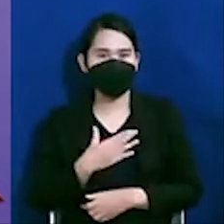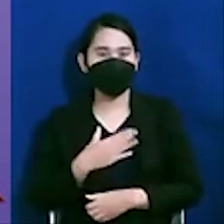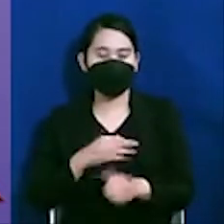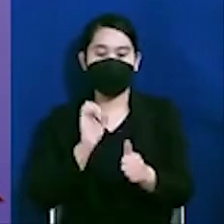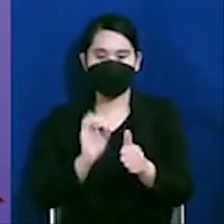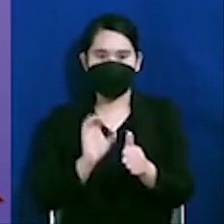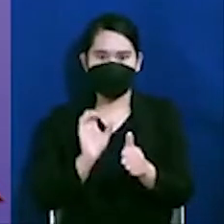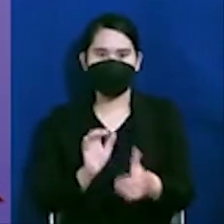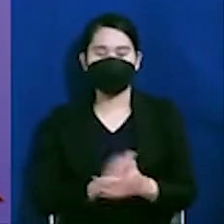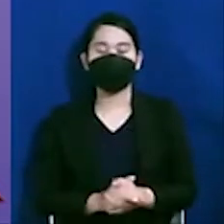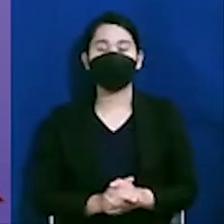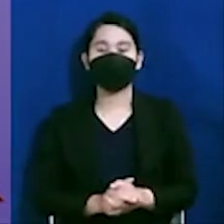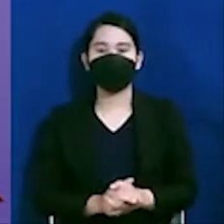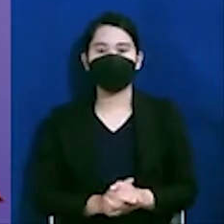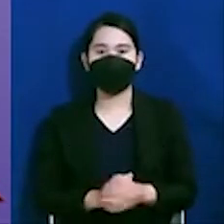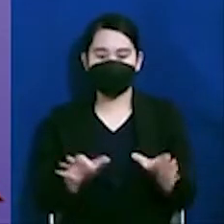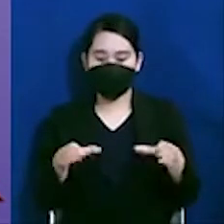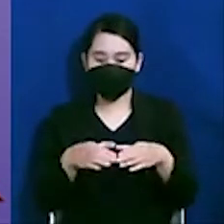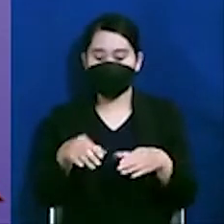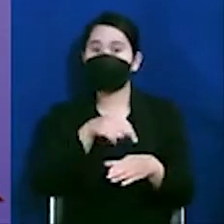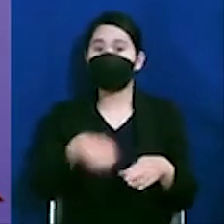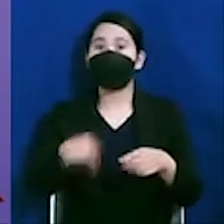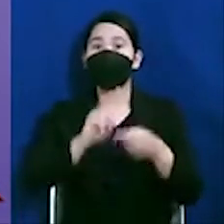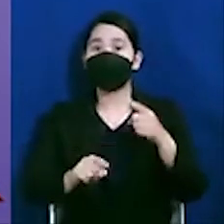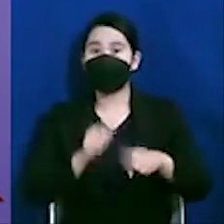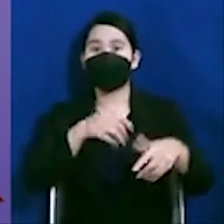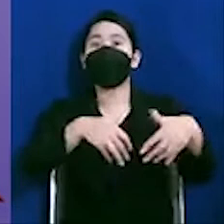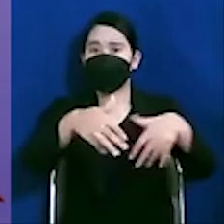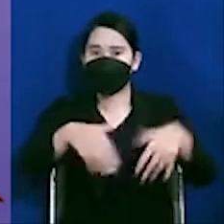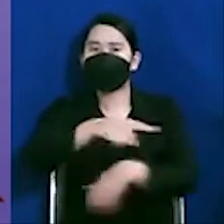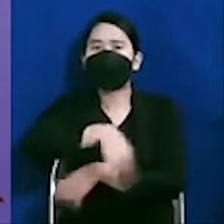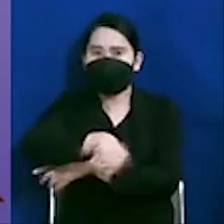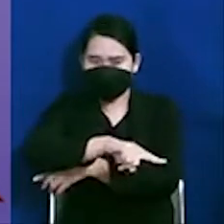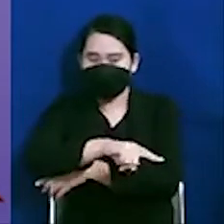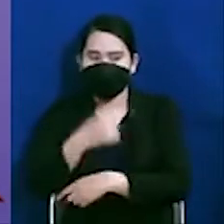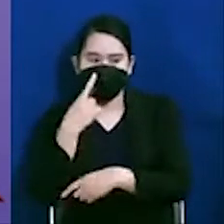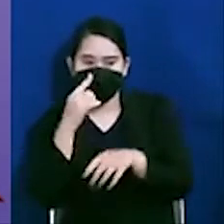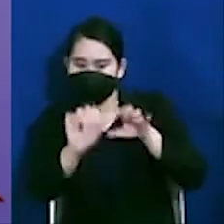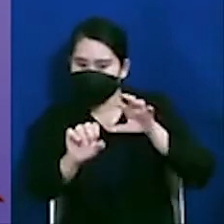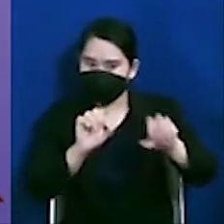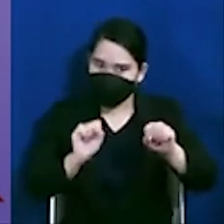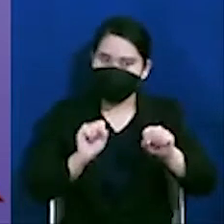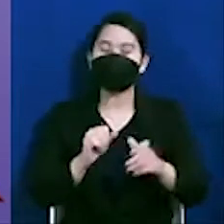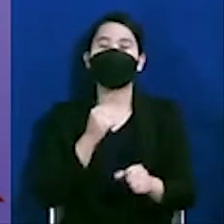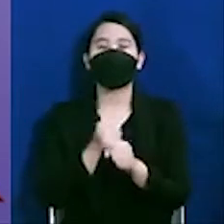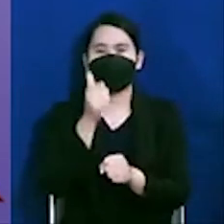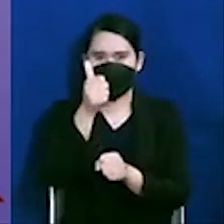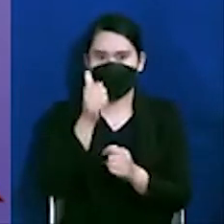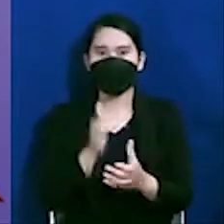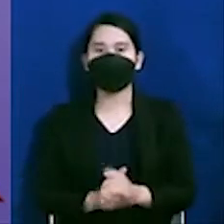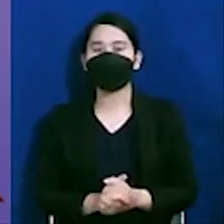เพราะว่าจะมีกลุ่มเพื่อนที่ร่วมกันนะครับช่วยกันดูแล้วก็จะมีคนเชื่อดูอีกทีนึงนะครับ